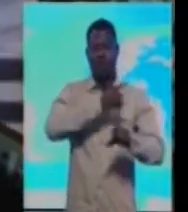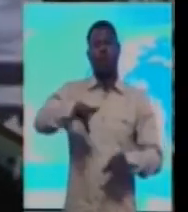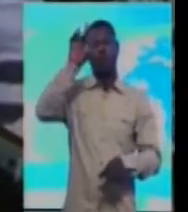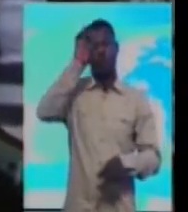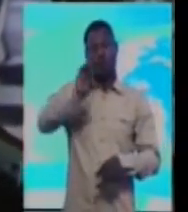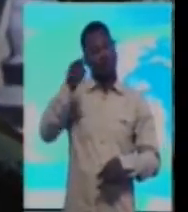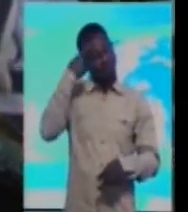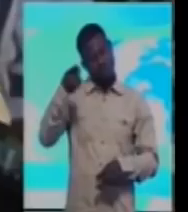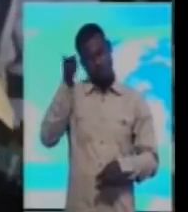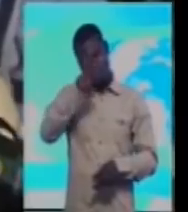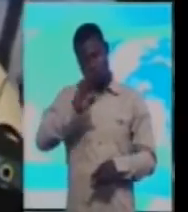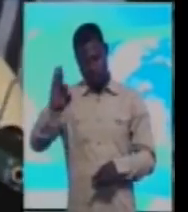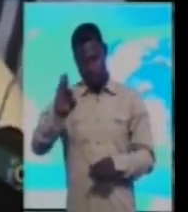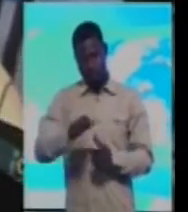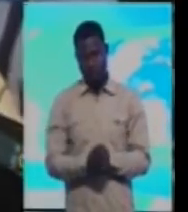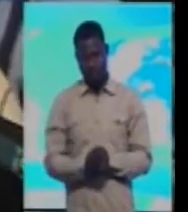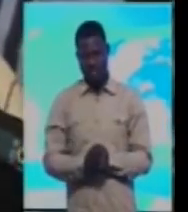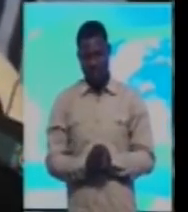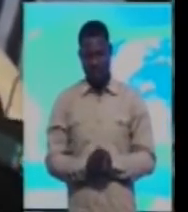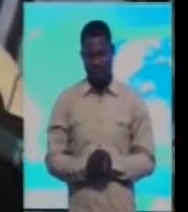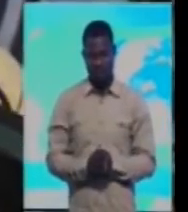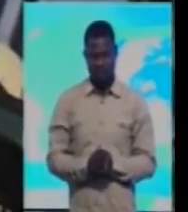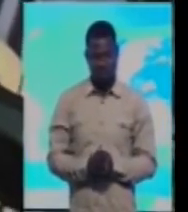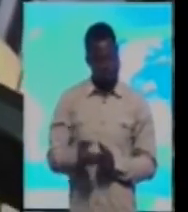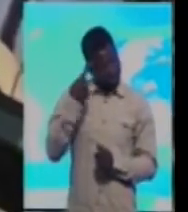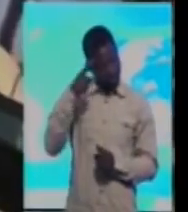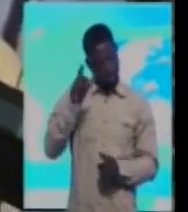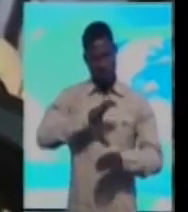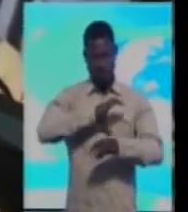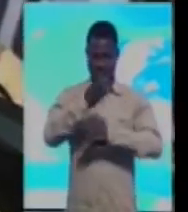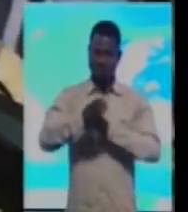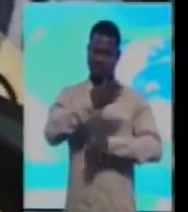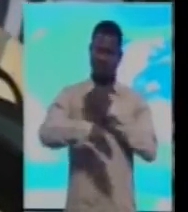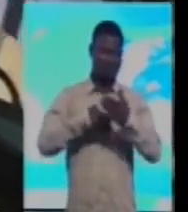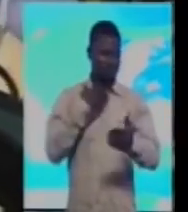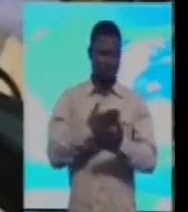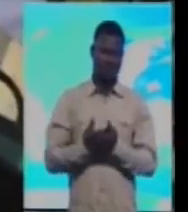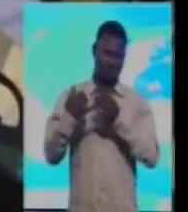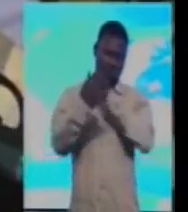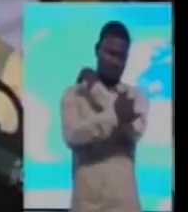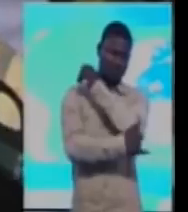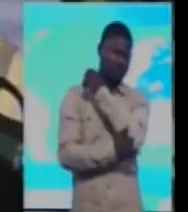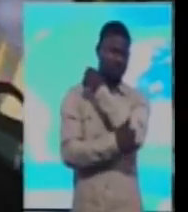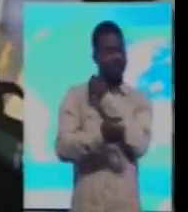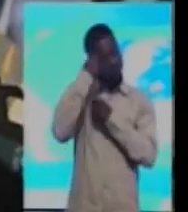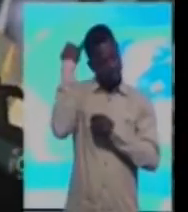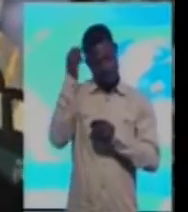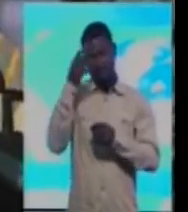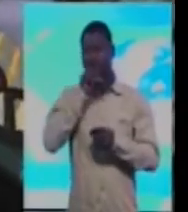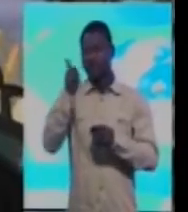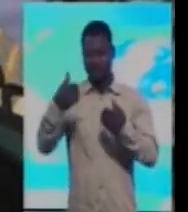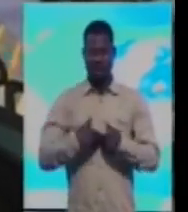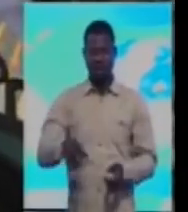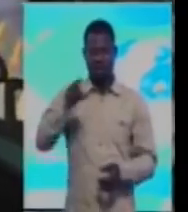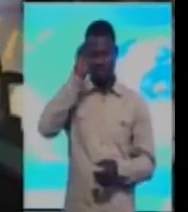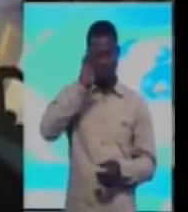Faso, c'est en fait pour couvrir tout le territoire. Parce qu'il y a 67 groupes